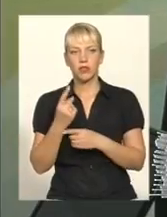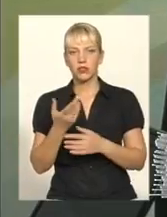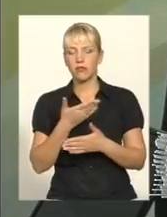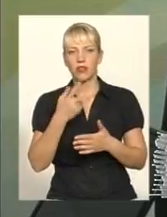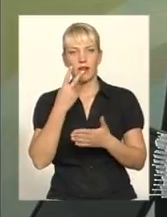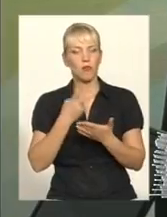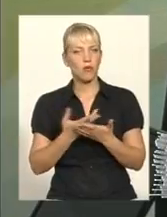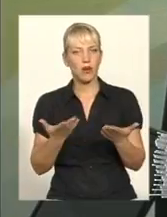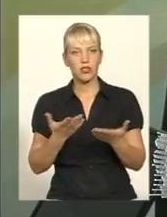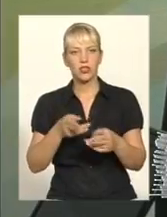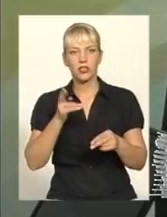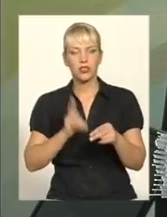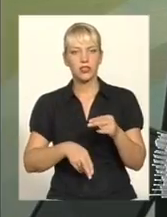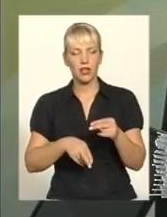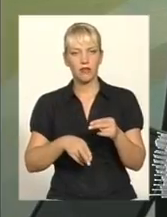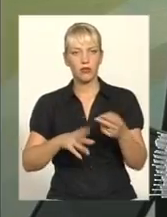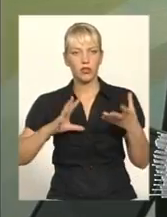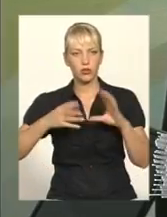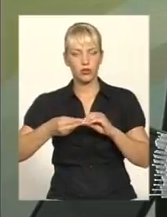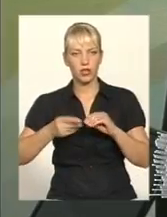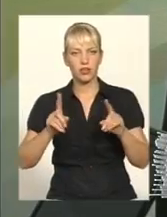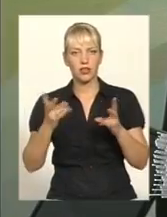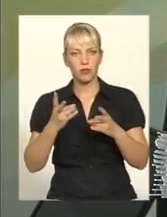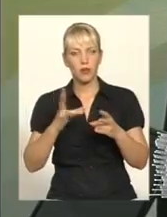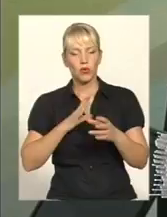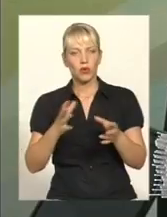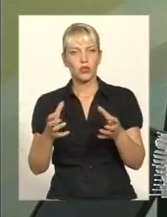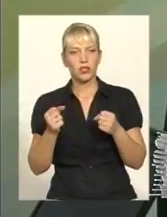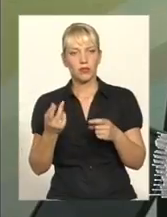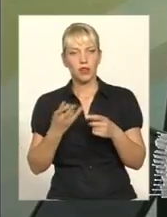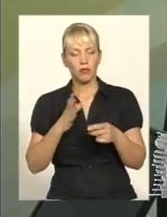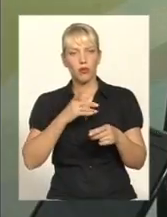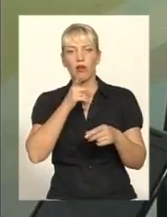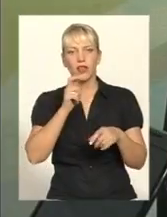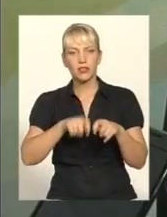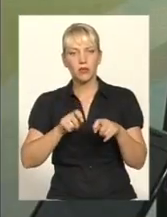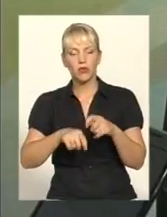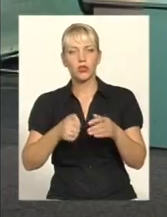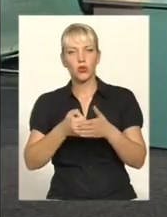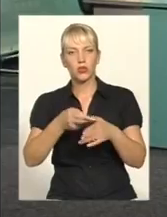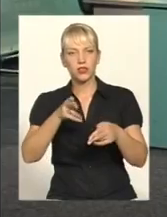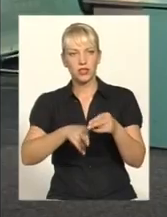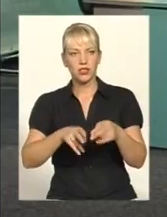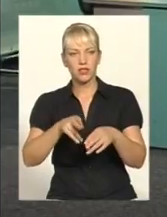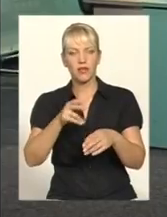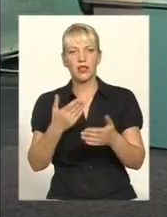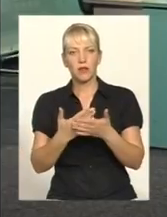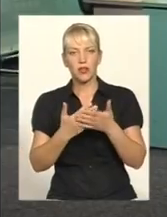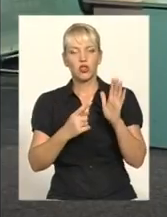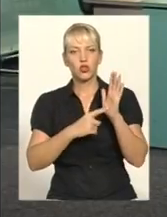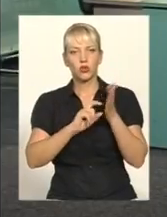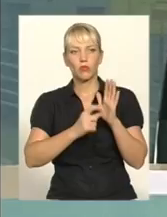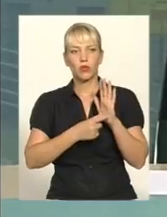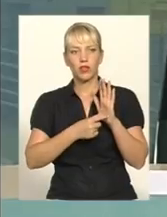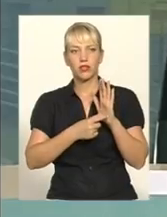побачили кінцевого продукту, який ми мали б отримати. Треба було б довести цей експеримент до завершення. Тобто діти, в 6